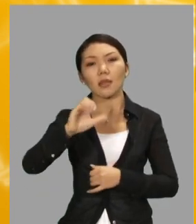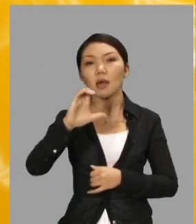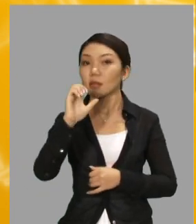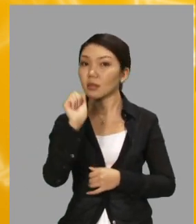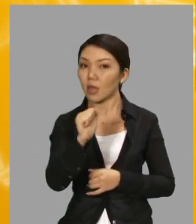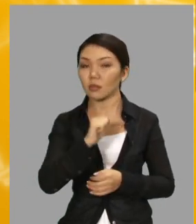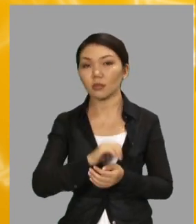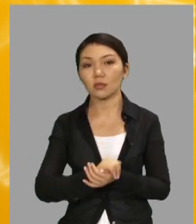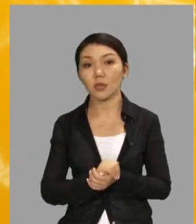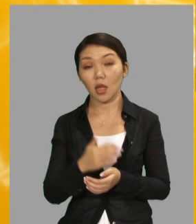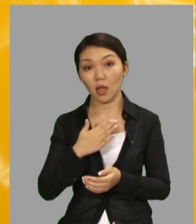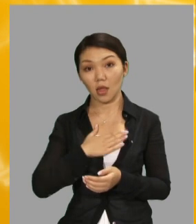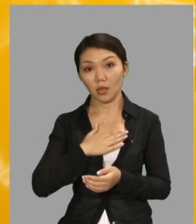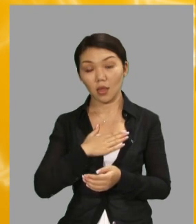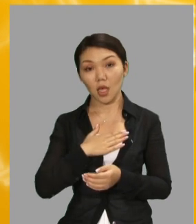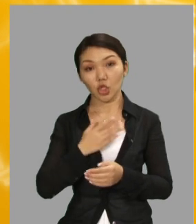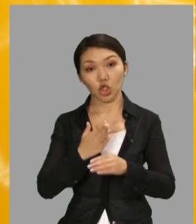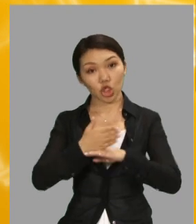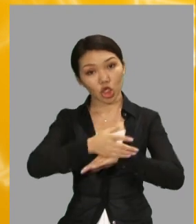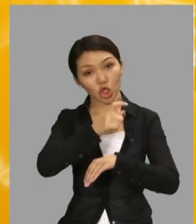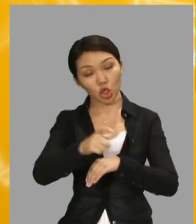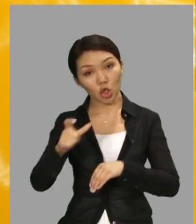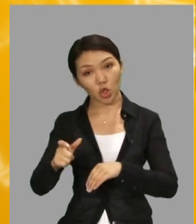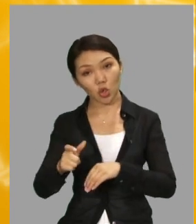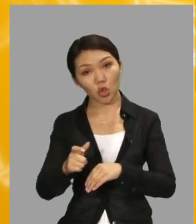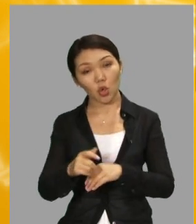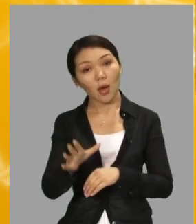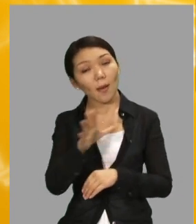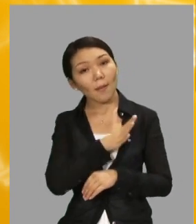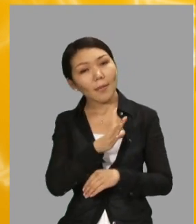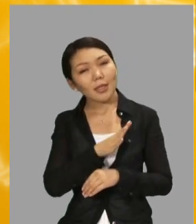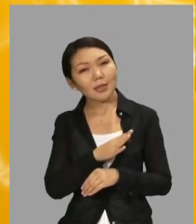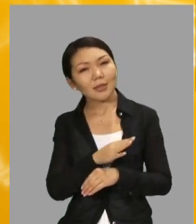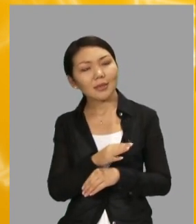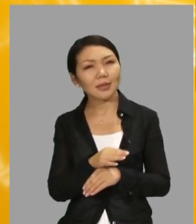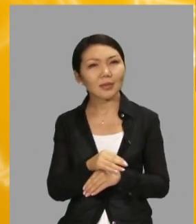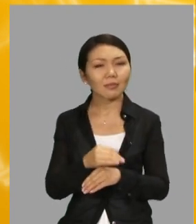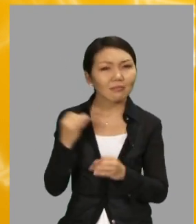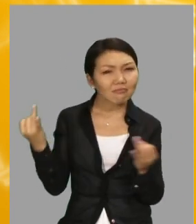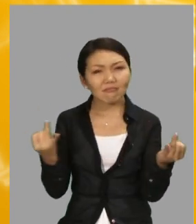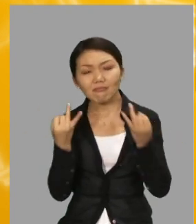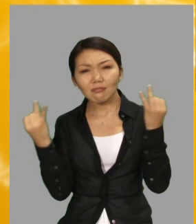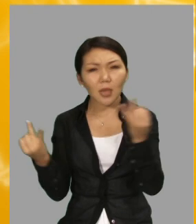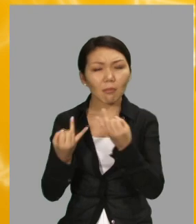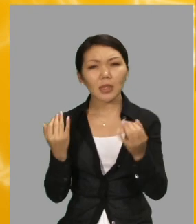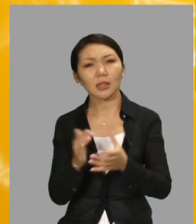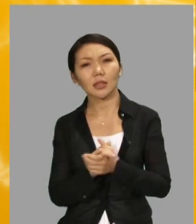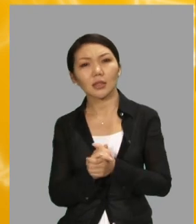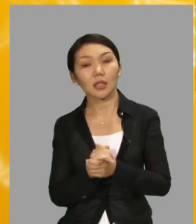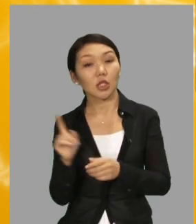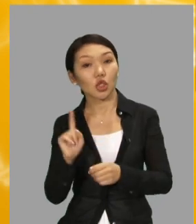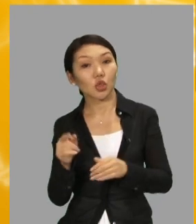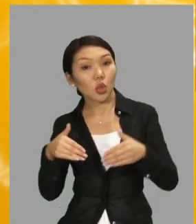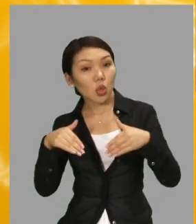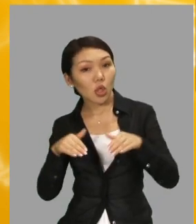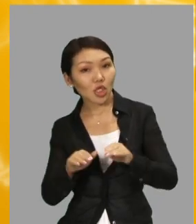А наши герои Ильдиар и Эльмира были такие любопытные, что решили отправиться вдвоем